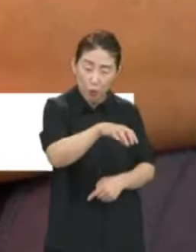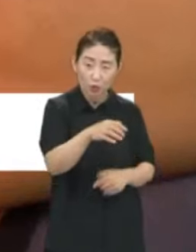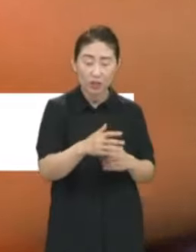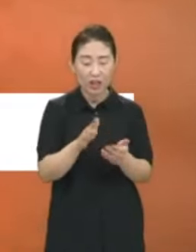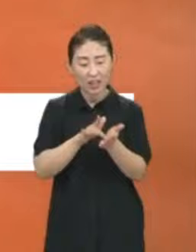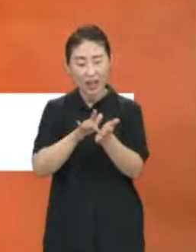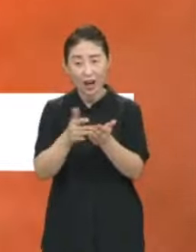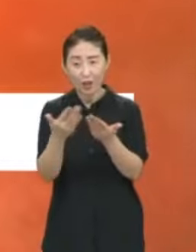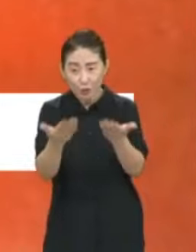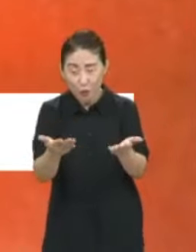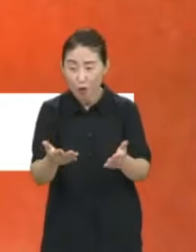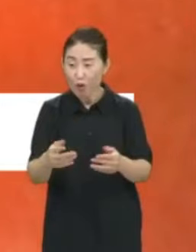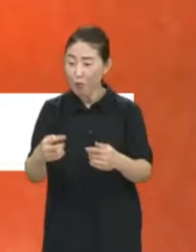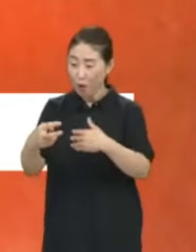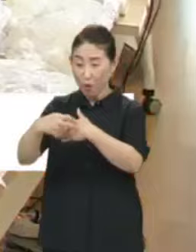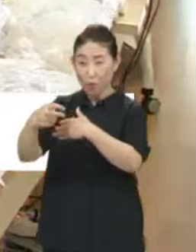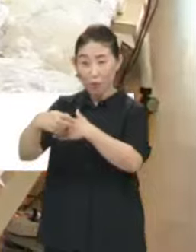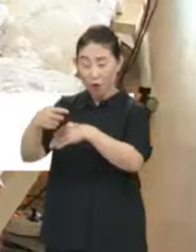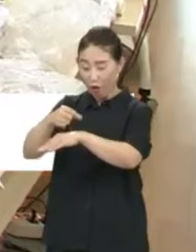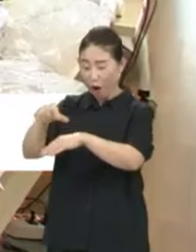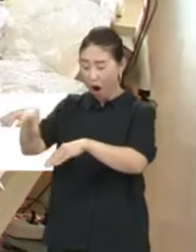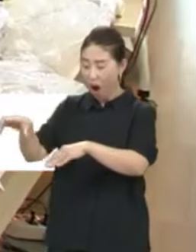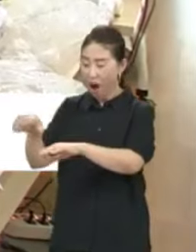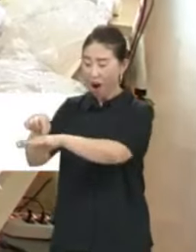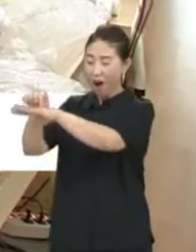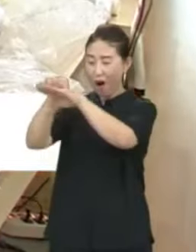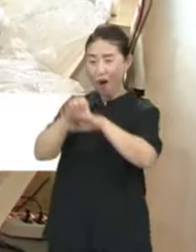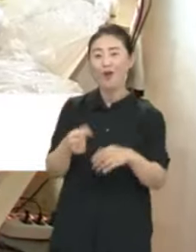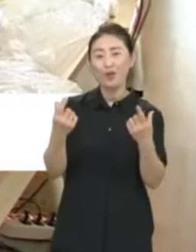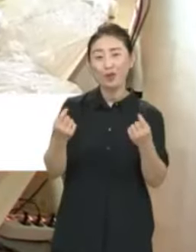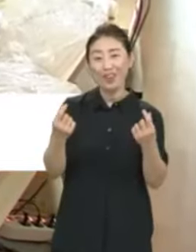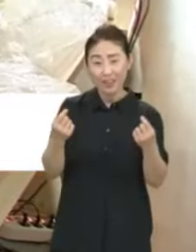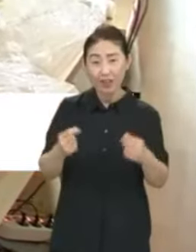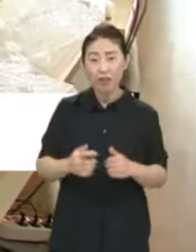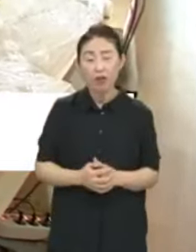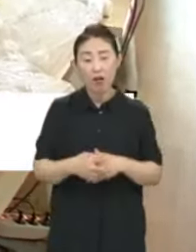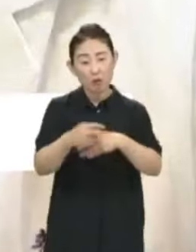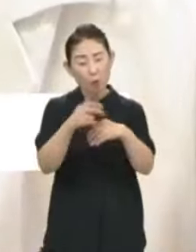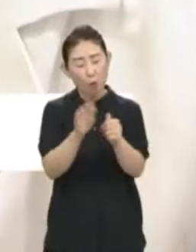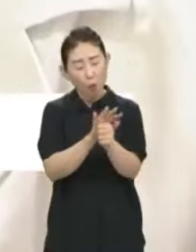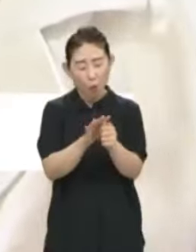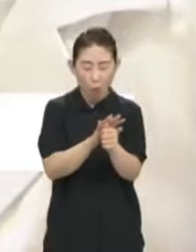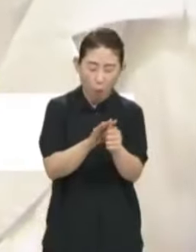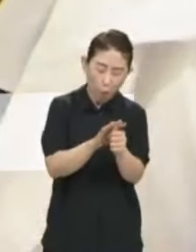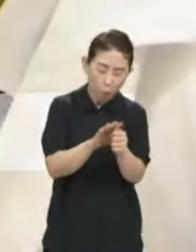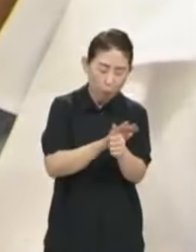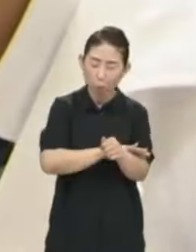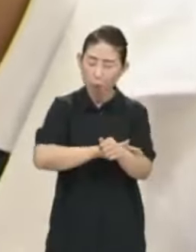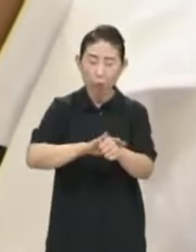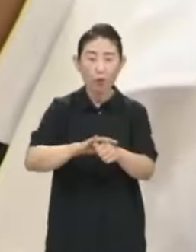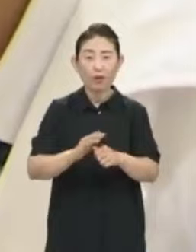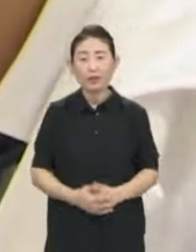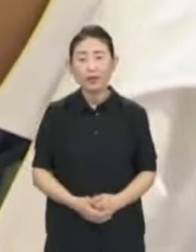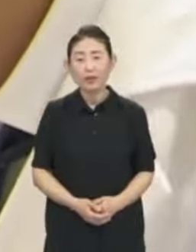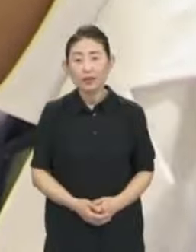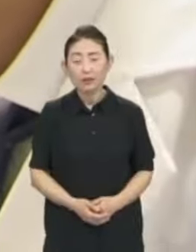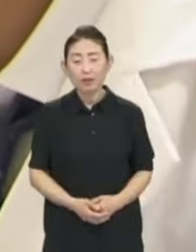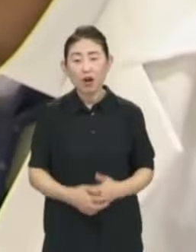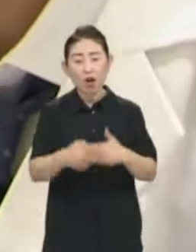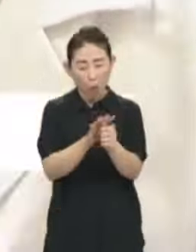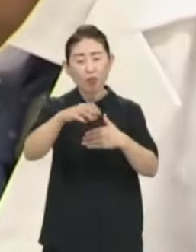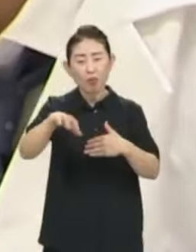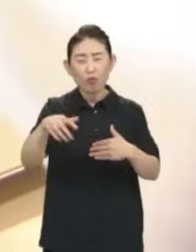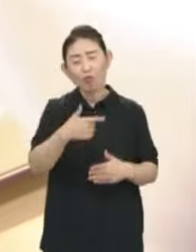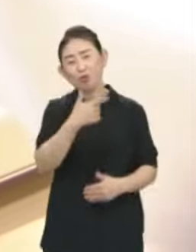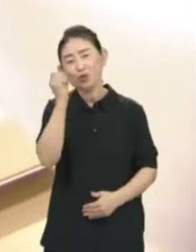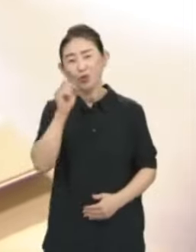실제 한방병원에서 이루어지는 진료 시스템을 그대로 가져와 수준 높은 의료 서비스를 제공했습니다. 의료시설이 부족한